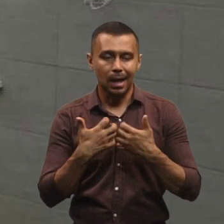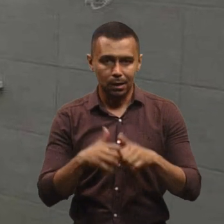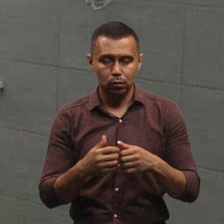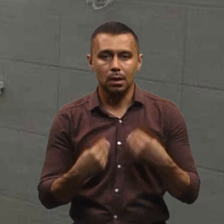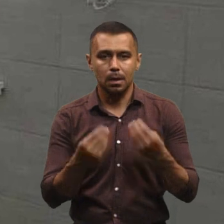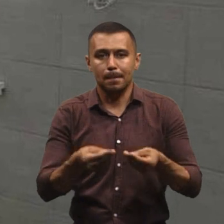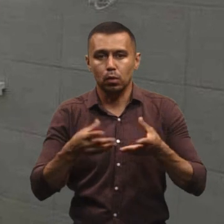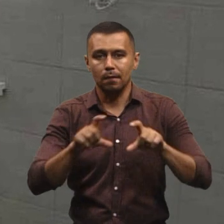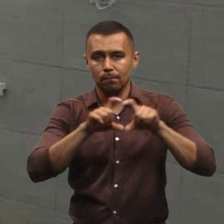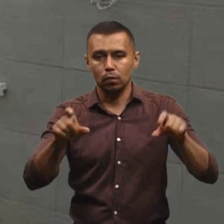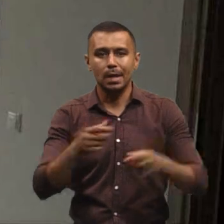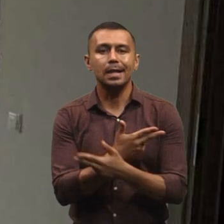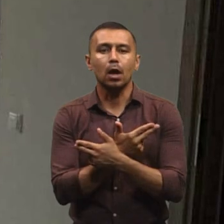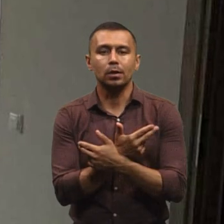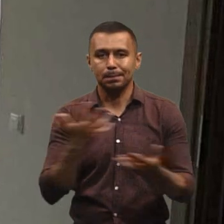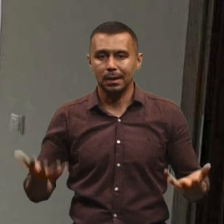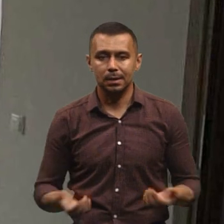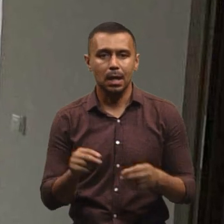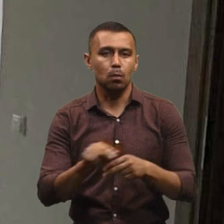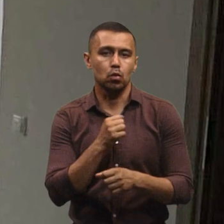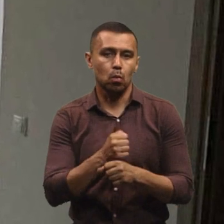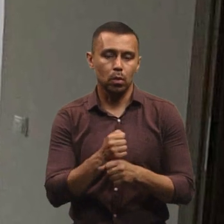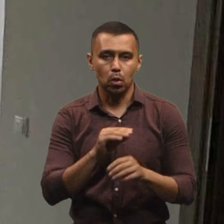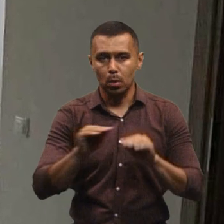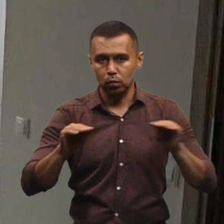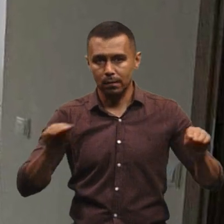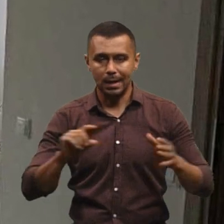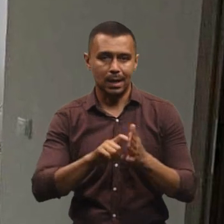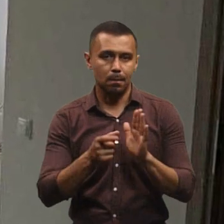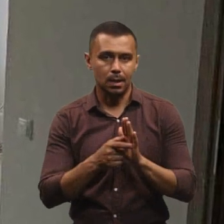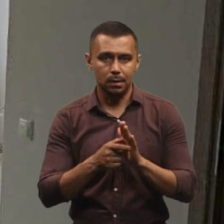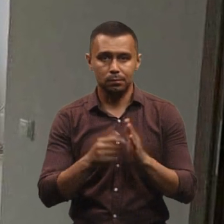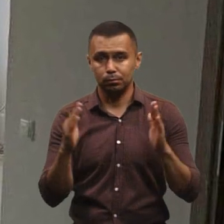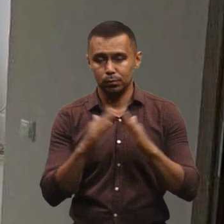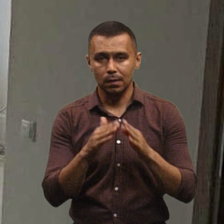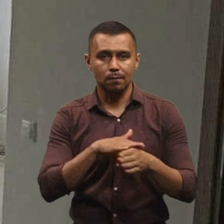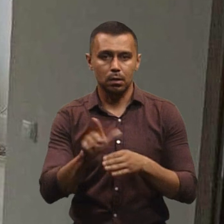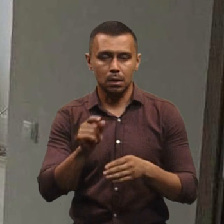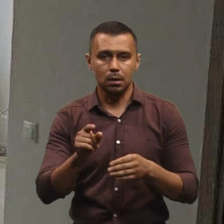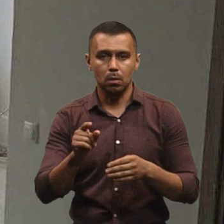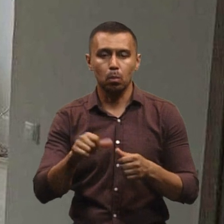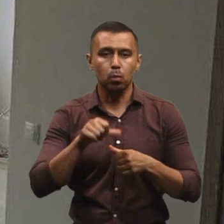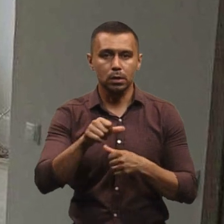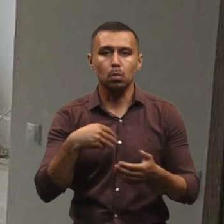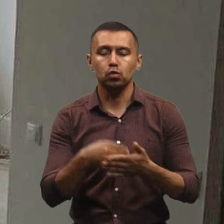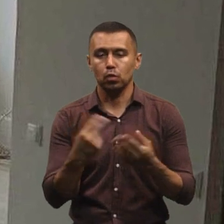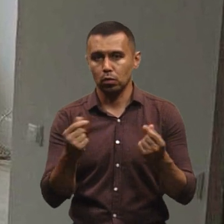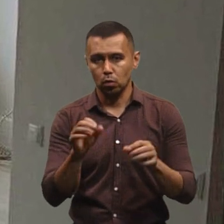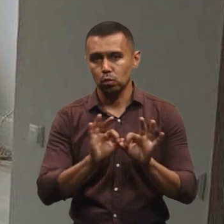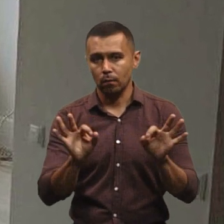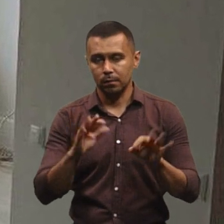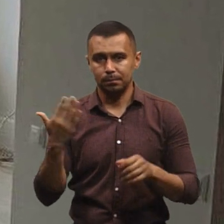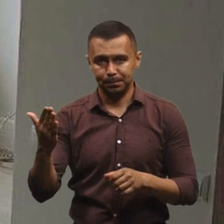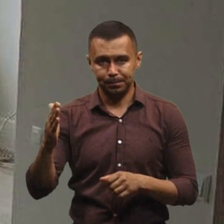благодійний фонд янголи спасіння ремонтні роботи та облаштування кімнат шелтеру виконані за позов бюджетні кошти розповів